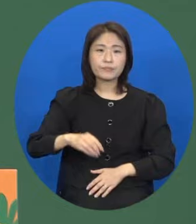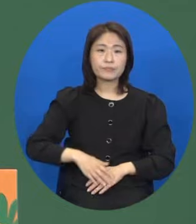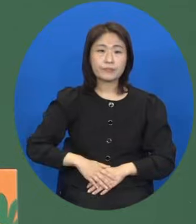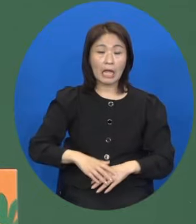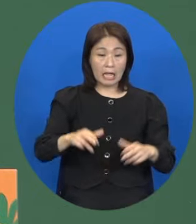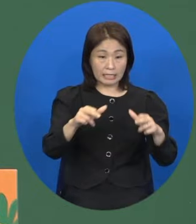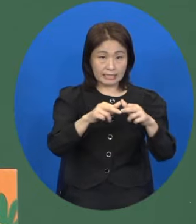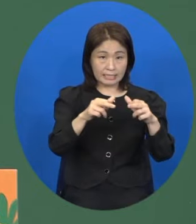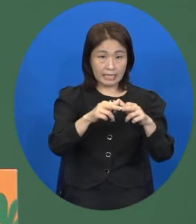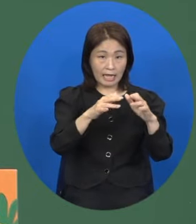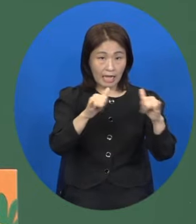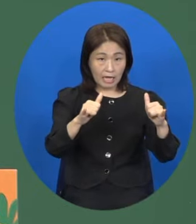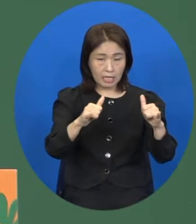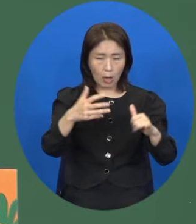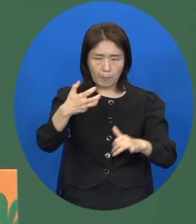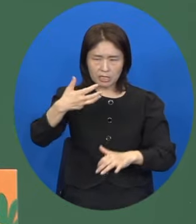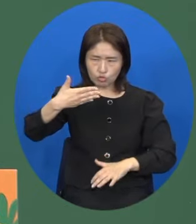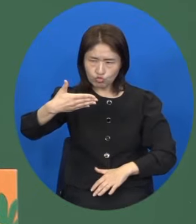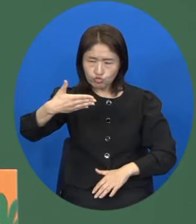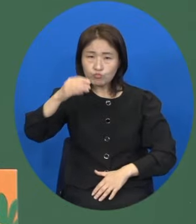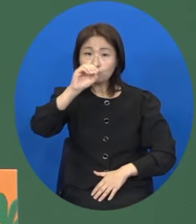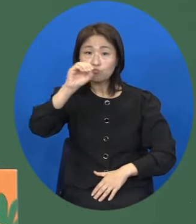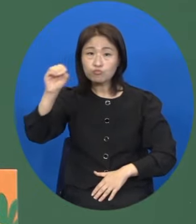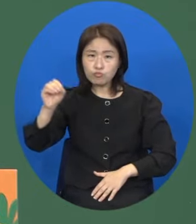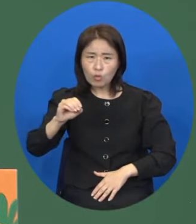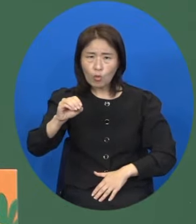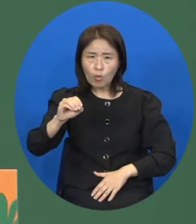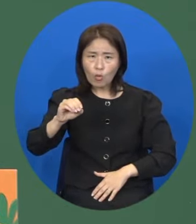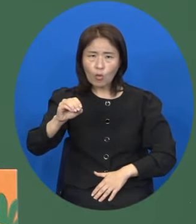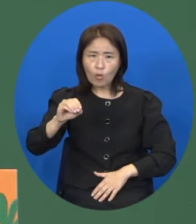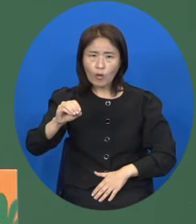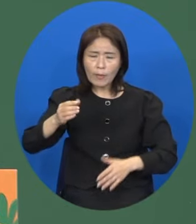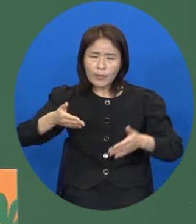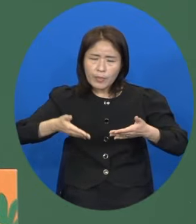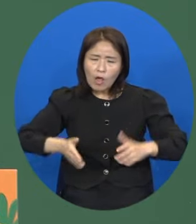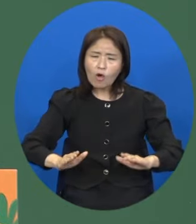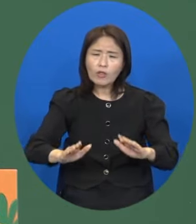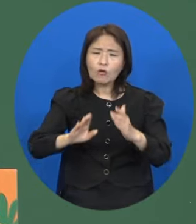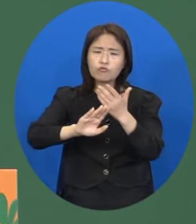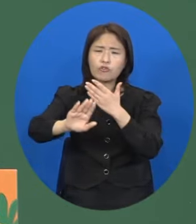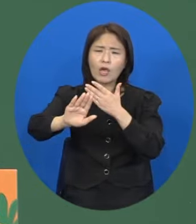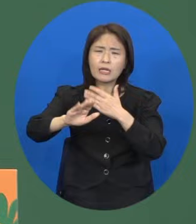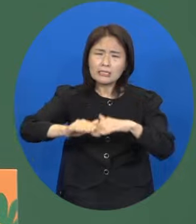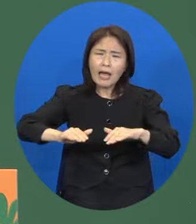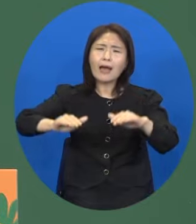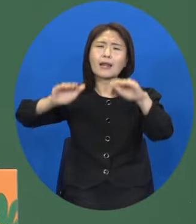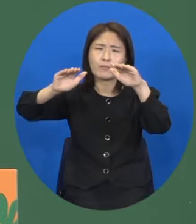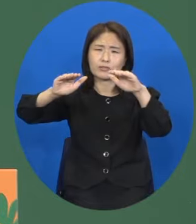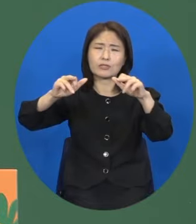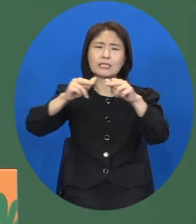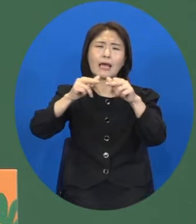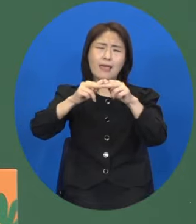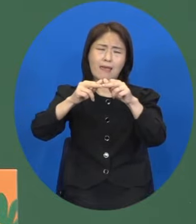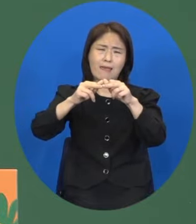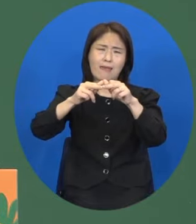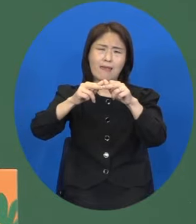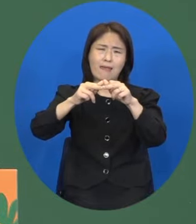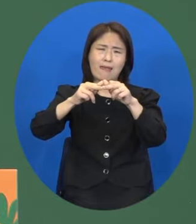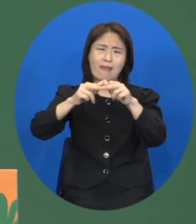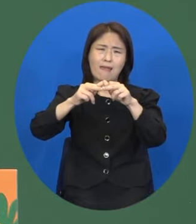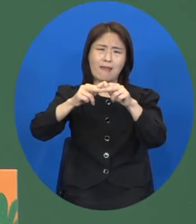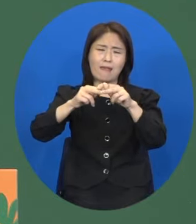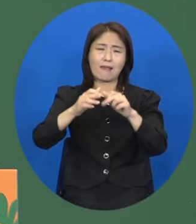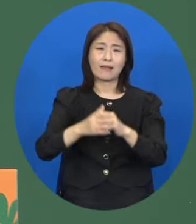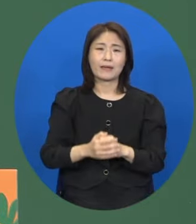장애인 전체 89%가 후천적 요인에 따라서 장애인이 된다고 합니다.